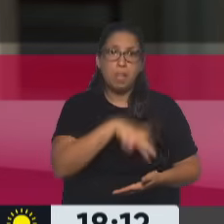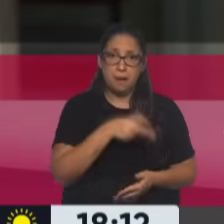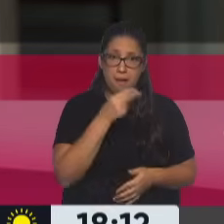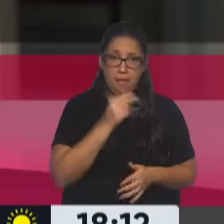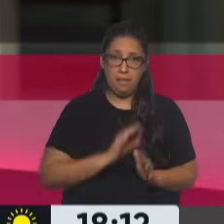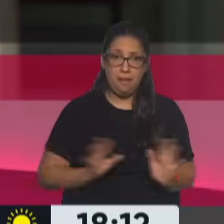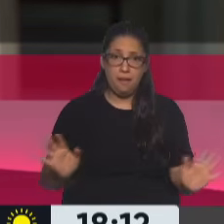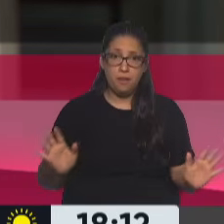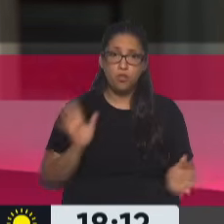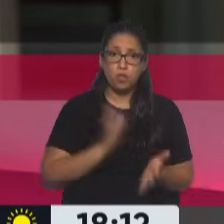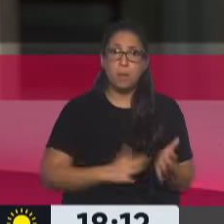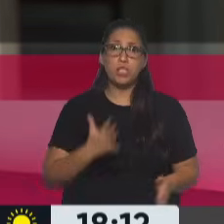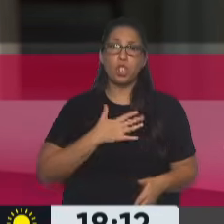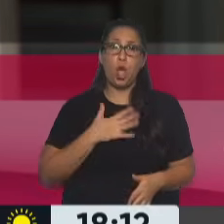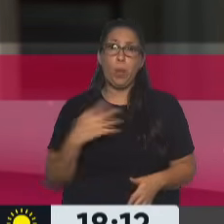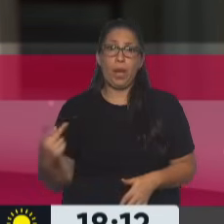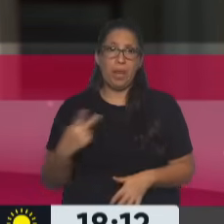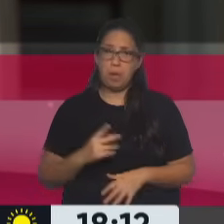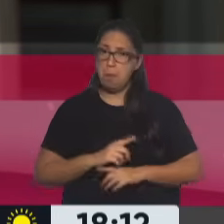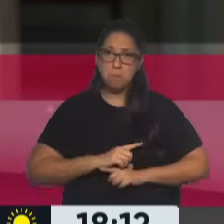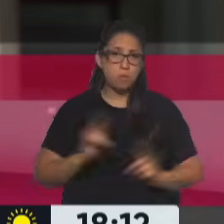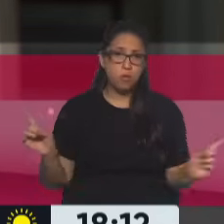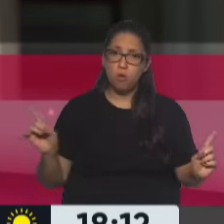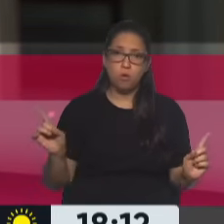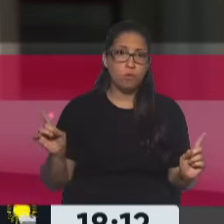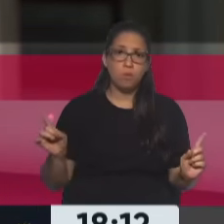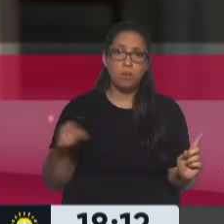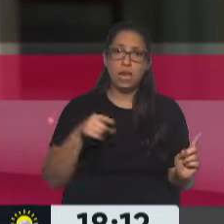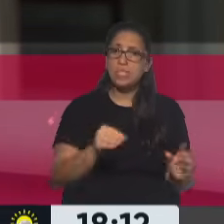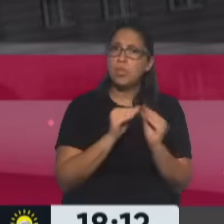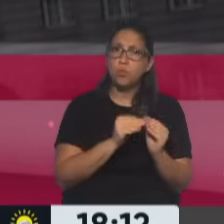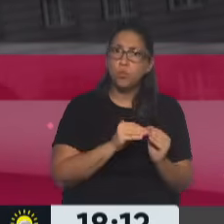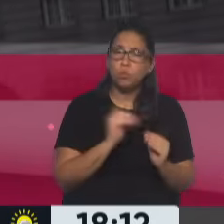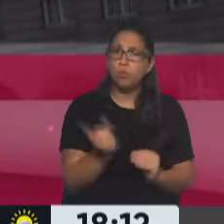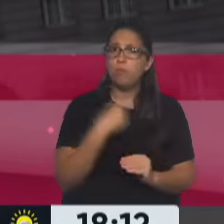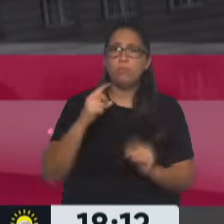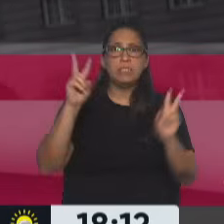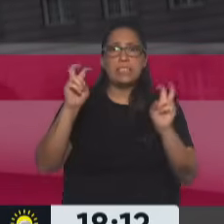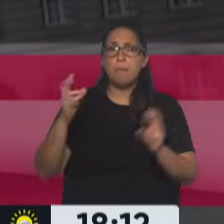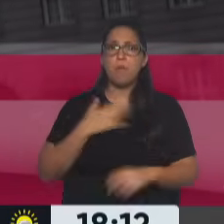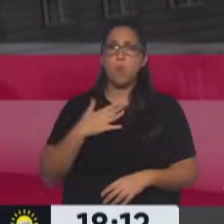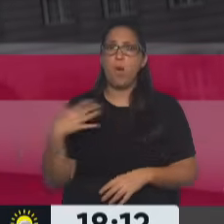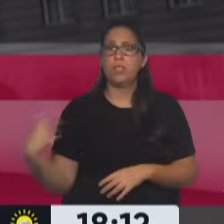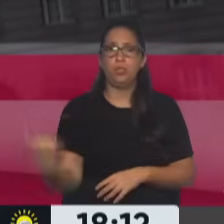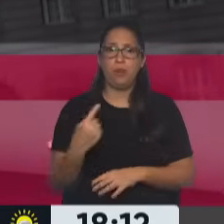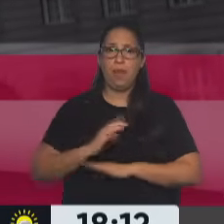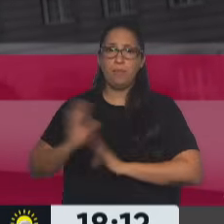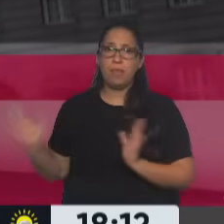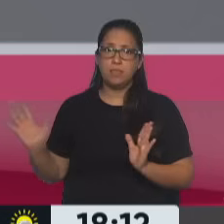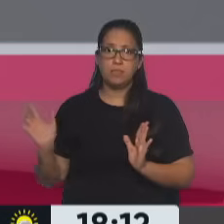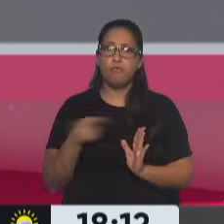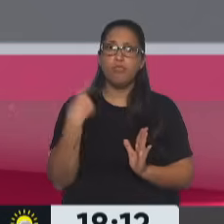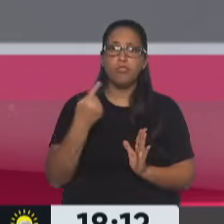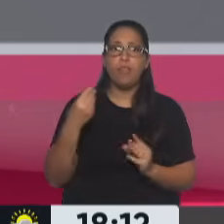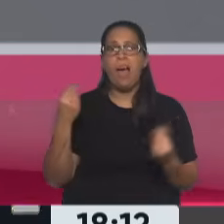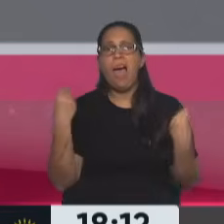omkring vores suverænitet. Selvfølgelig har der ikke det. Det er alene et anliggende for os, og vi har ikke tænkt os at opgive de helt